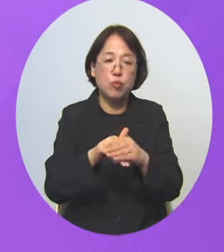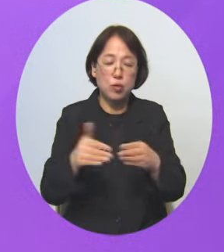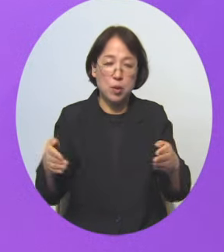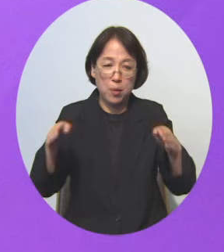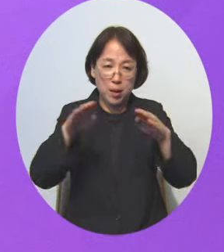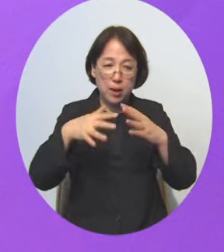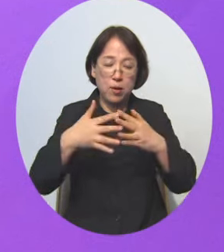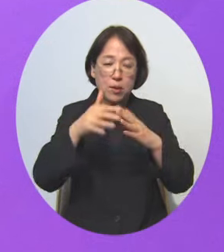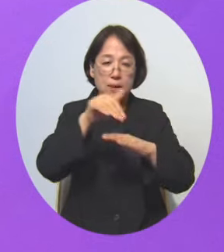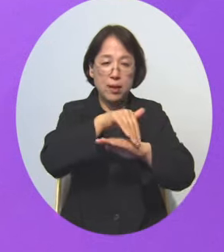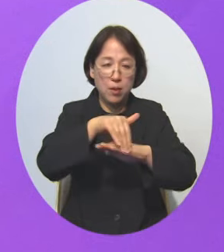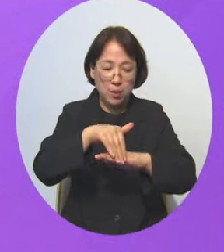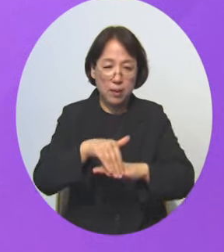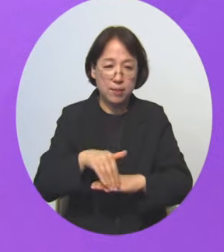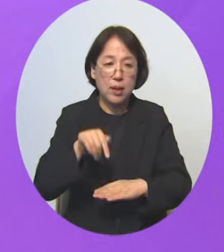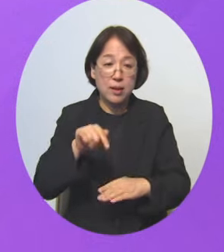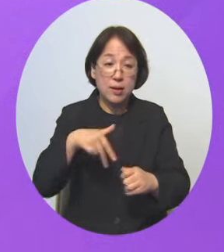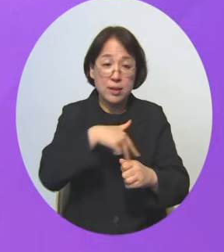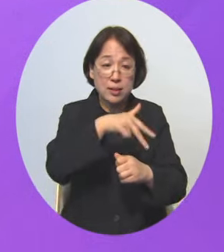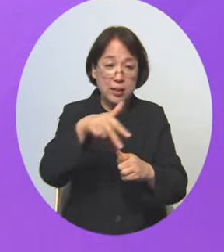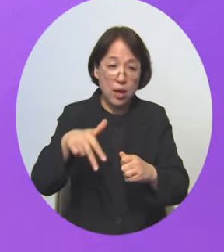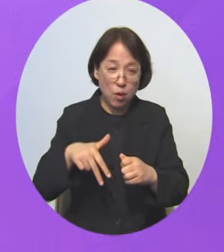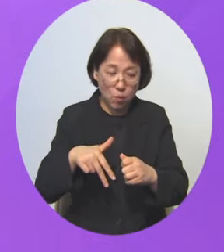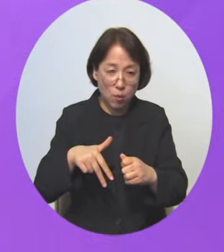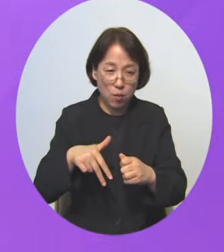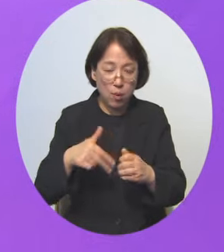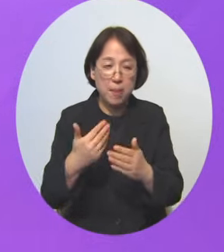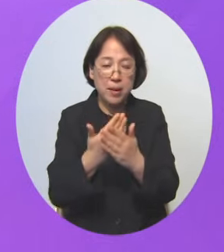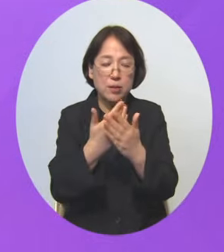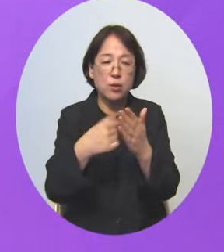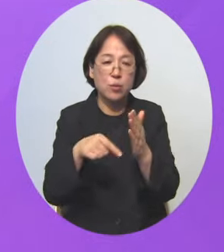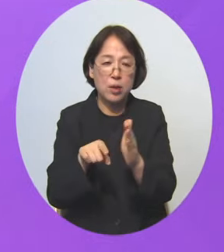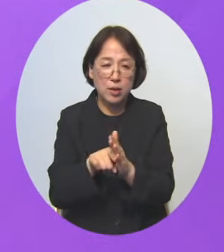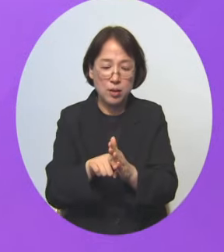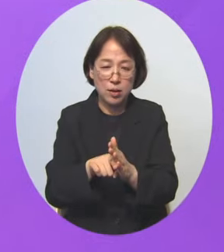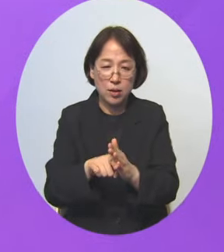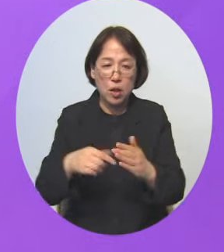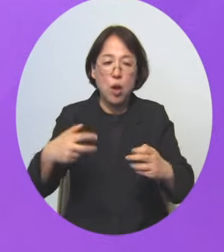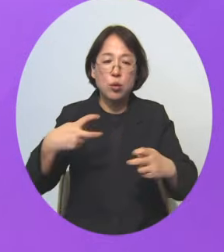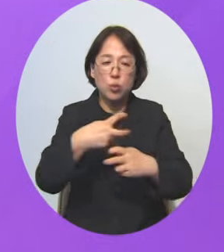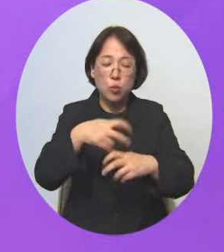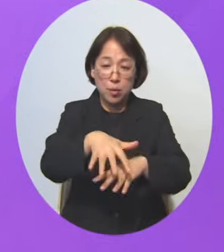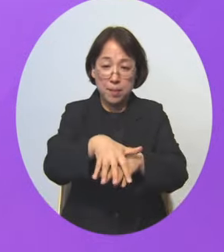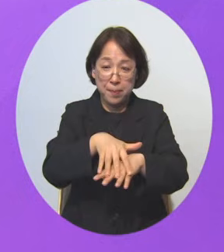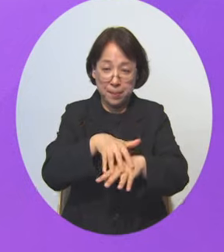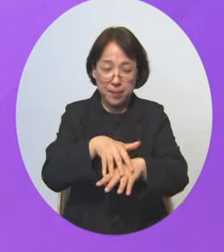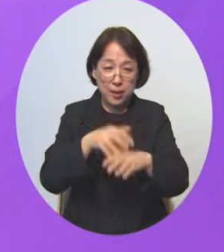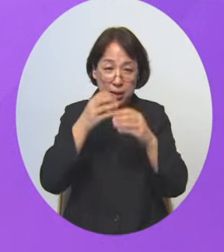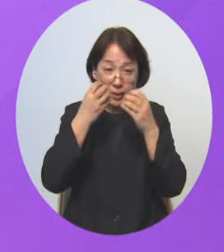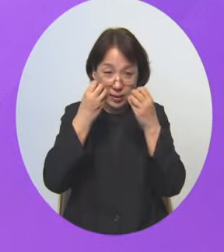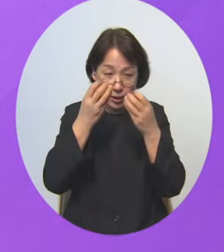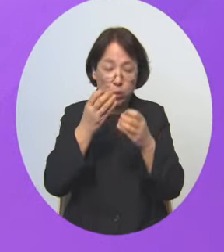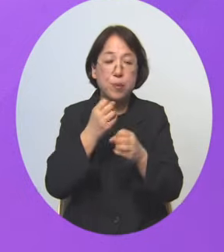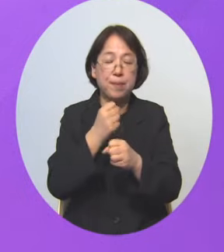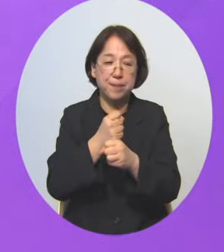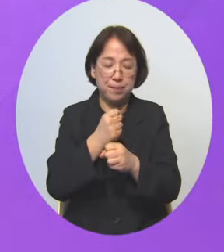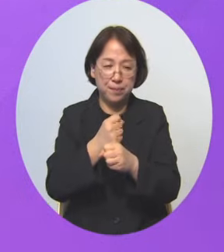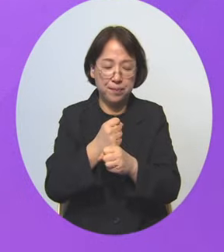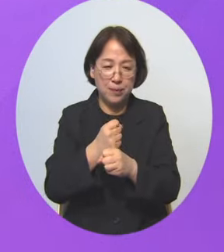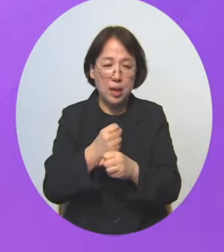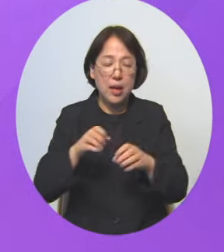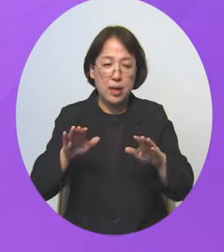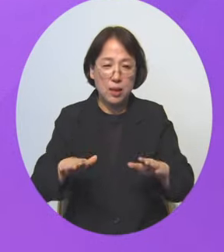관광 자원이 개발되기 위해서는 이 무엇보다 교통 인프라, 특히 이 도로망이 뒷받침돼야 할 것 같은데요. 이번에 고속도로 건설에 속도를